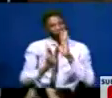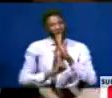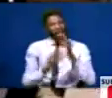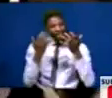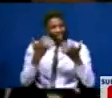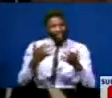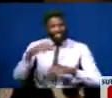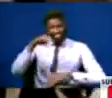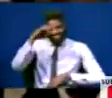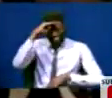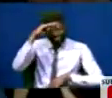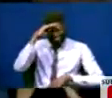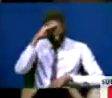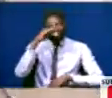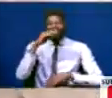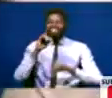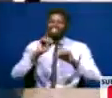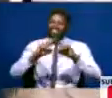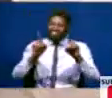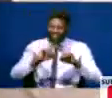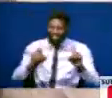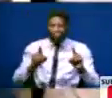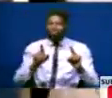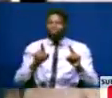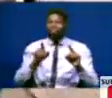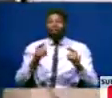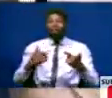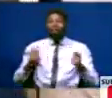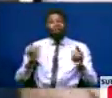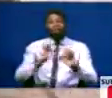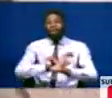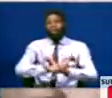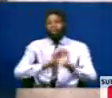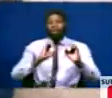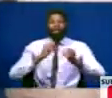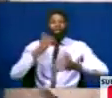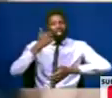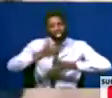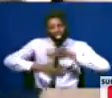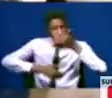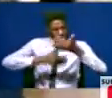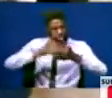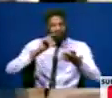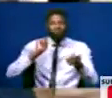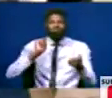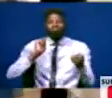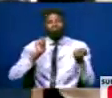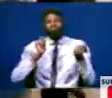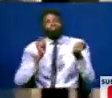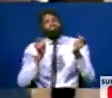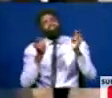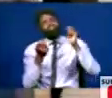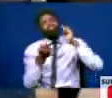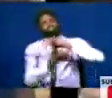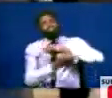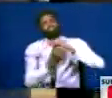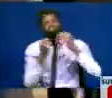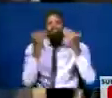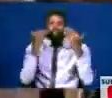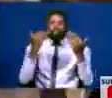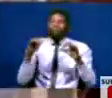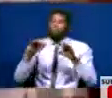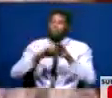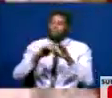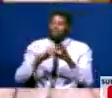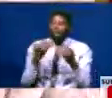and any form of secularism were forbidden. Over time, evolution has been witnessed. Today, members can